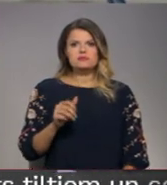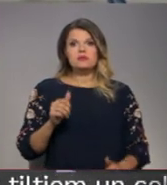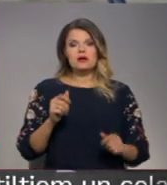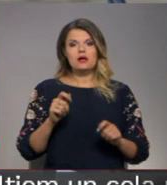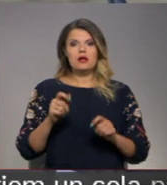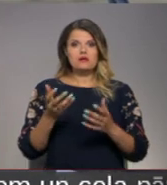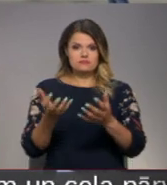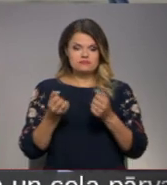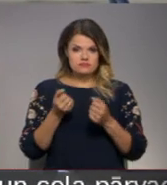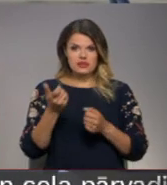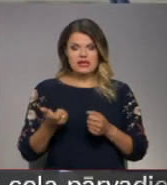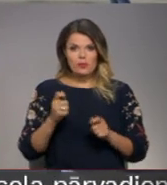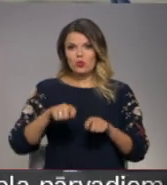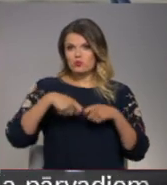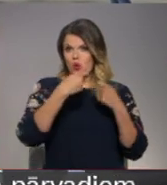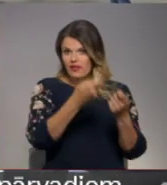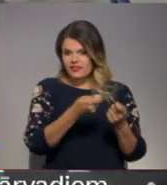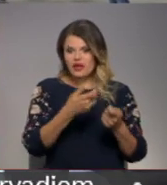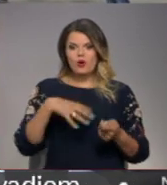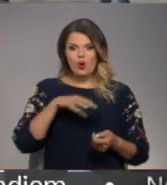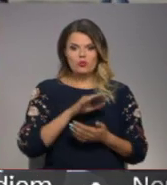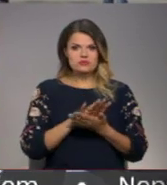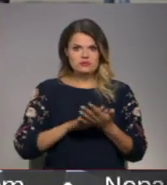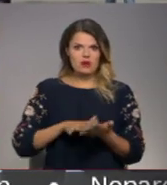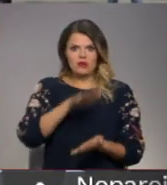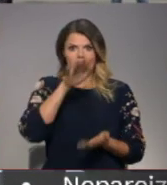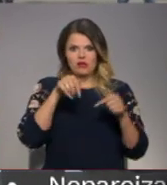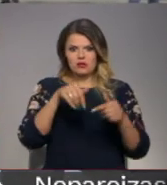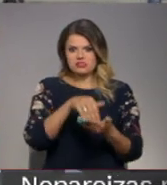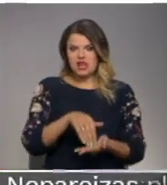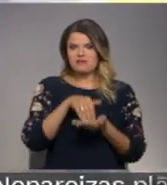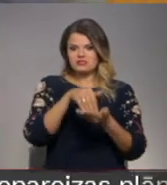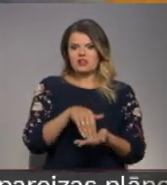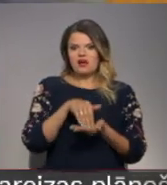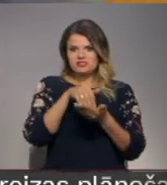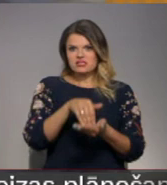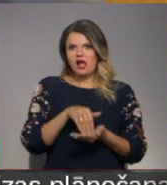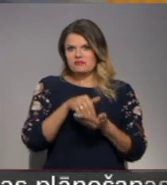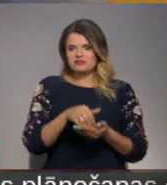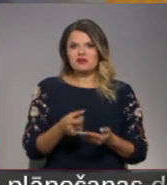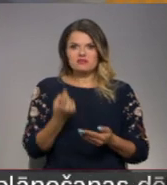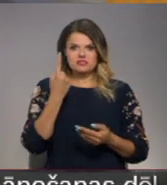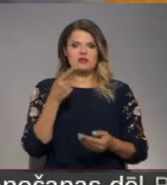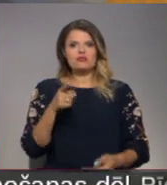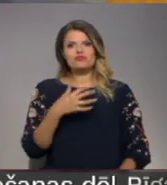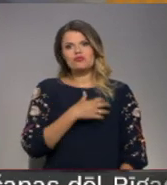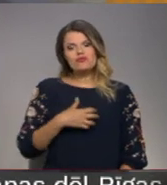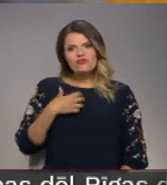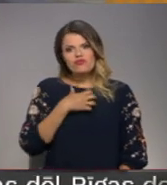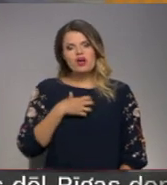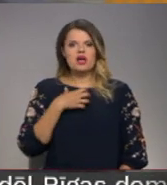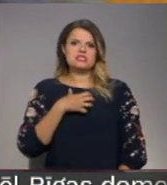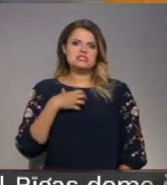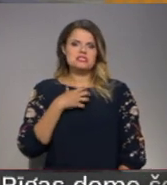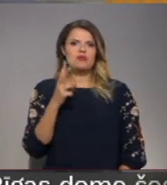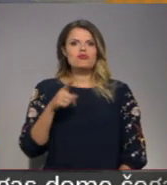godprātīgi nodeva šīs riepas, ja, nu, mums tālāk viņas krājās šai poligonā. Savā ziņā tai būtu jāiet caur